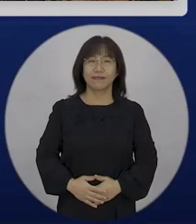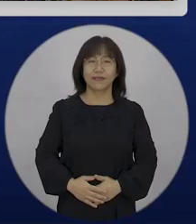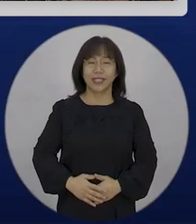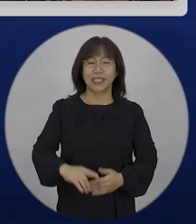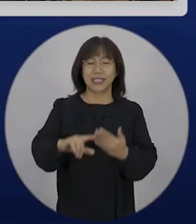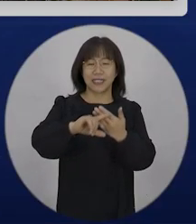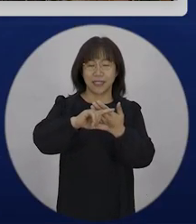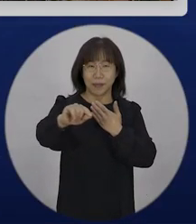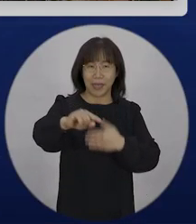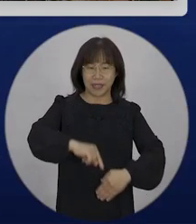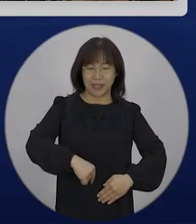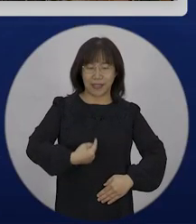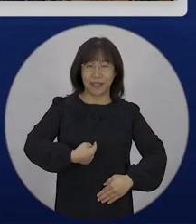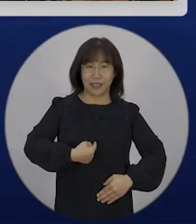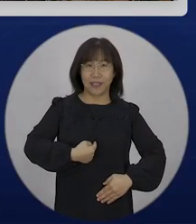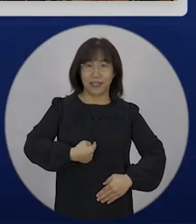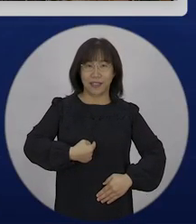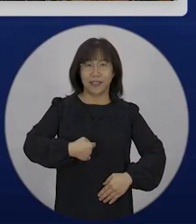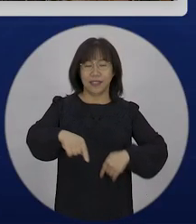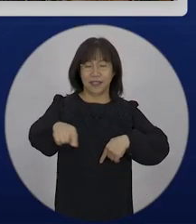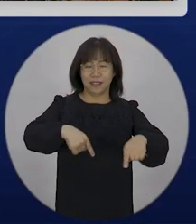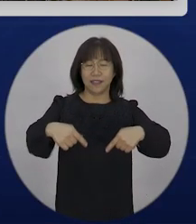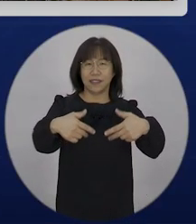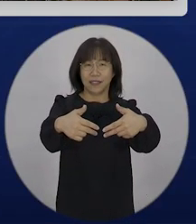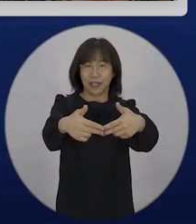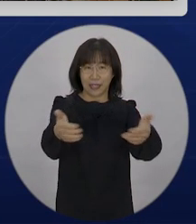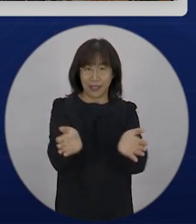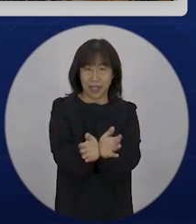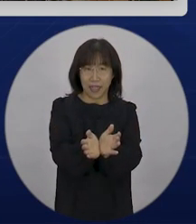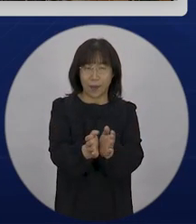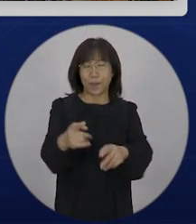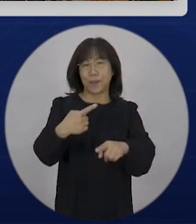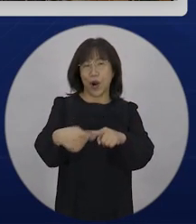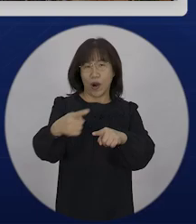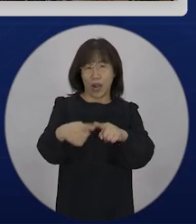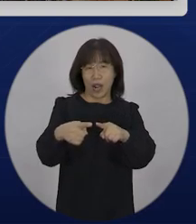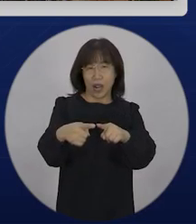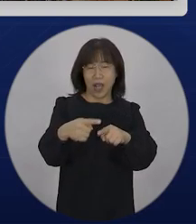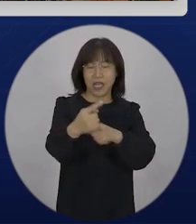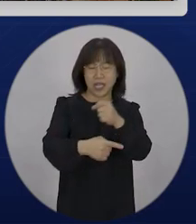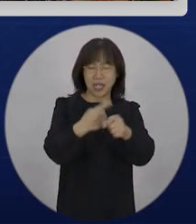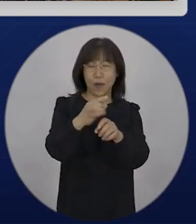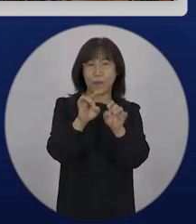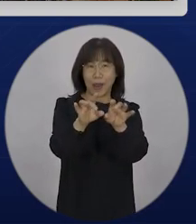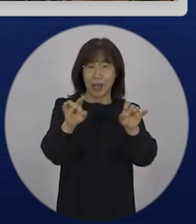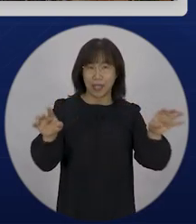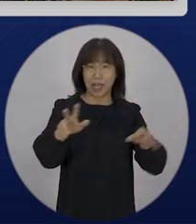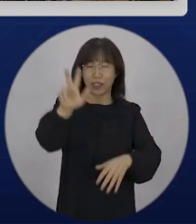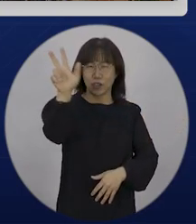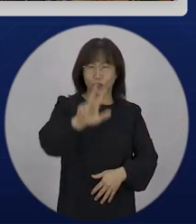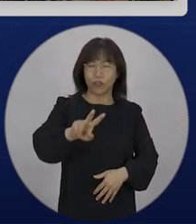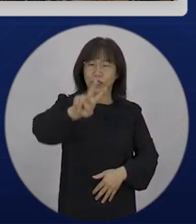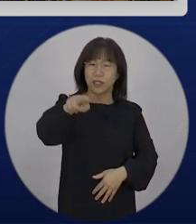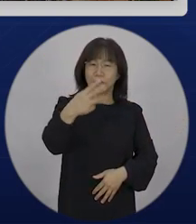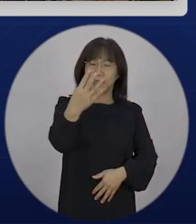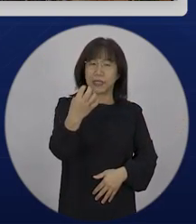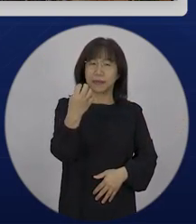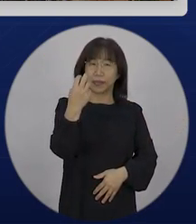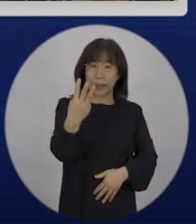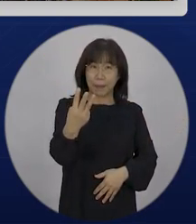지방자치단체 혁신 평가는 행정안전부에서 주관의 매년 전국 광역 꽉 2초 243 개